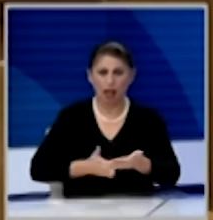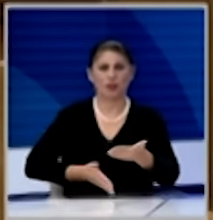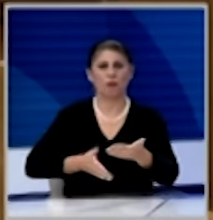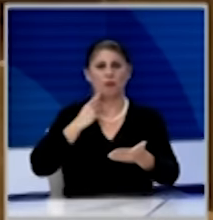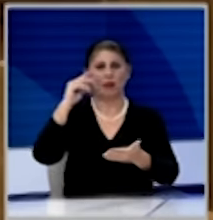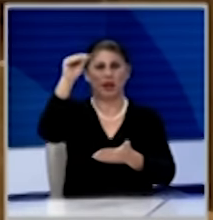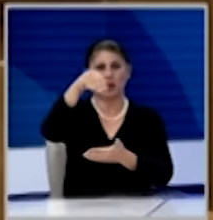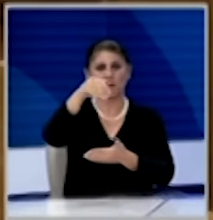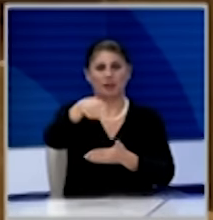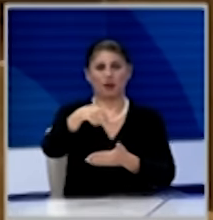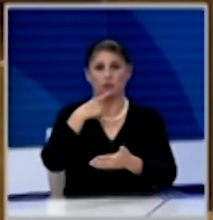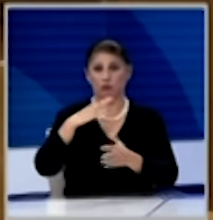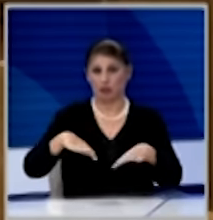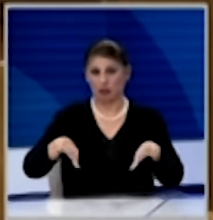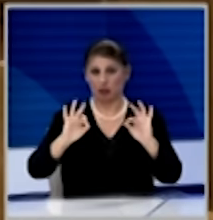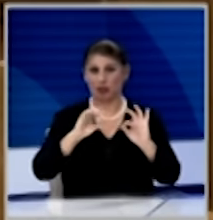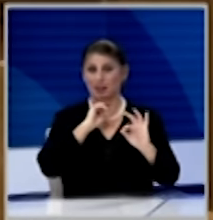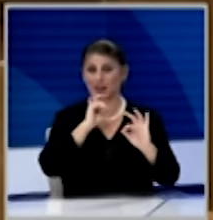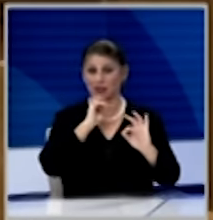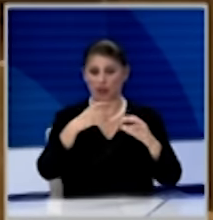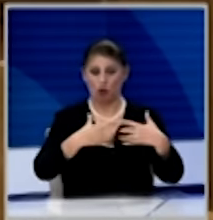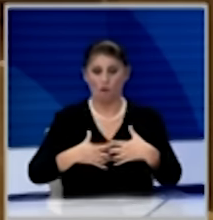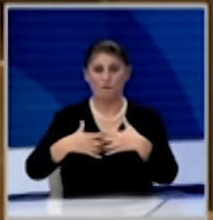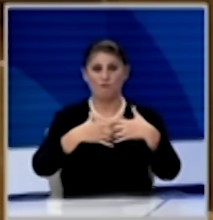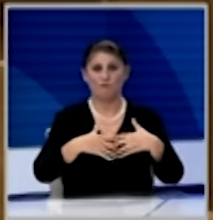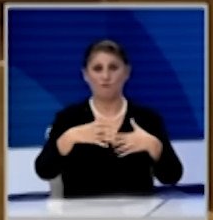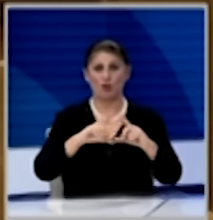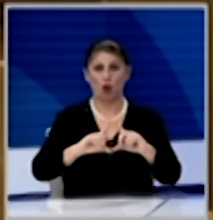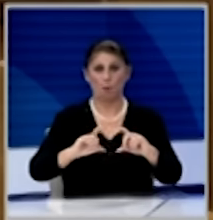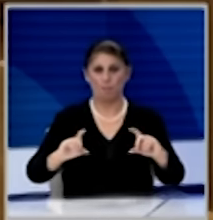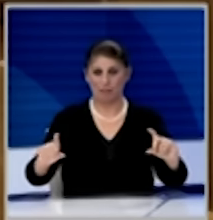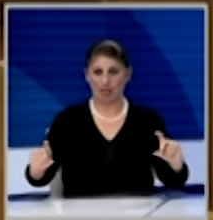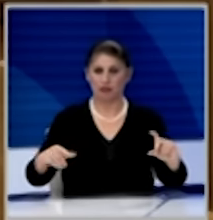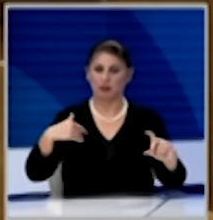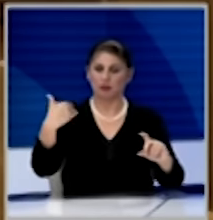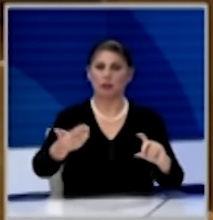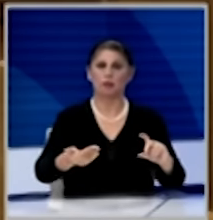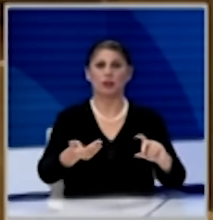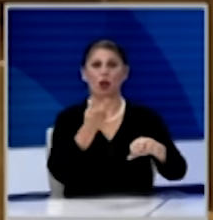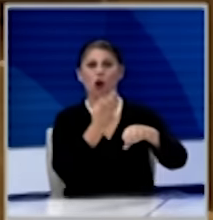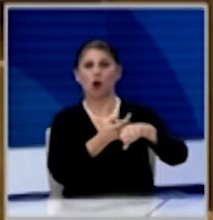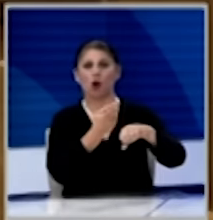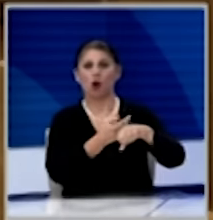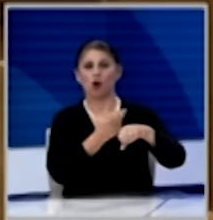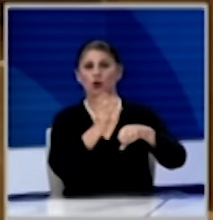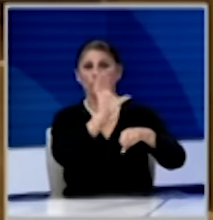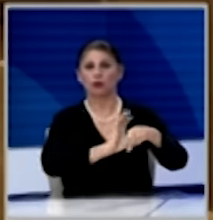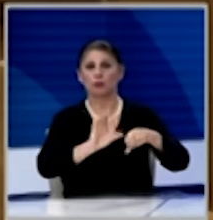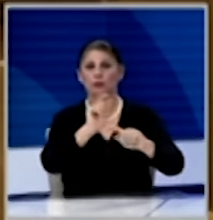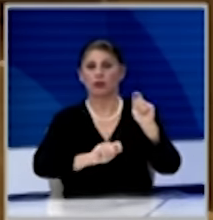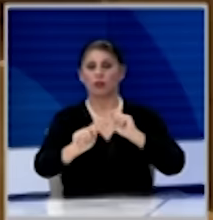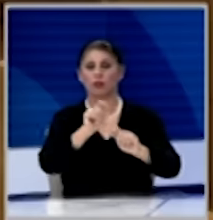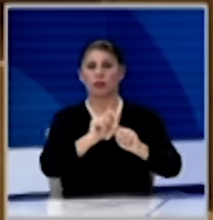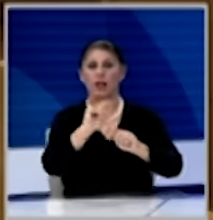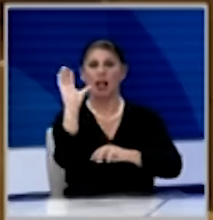εκμετάλλευση σε πρώτη φάση του ξύλου και της βιομάζας και μελλοντικά στο δασικό ορεινό τουρισμό με τη δημιουργία